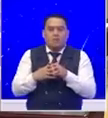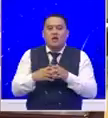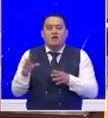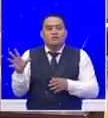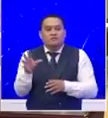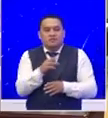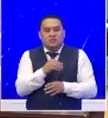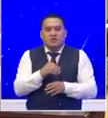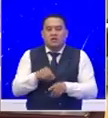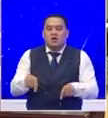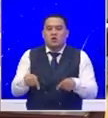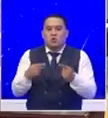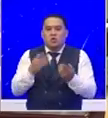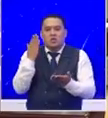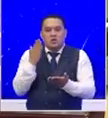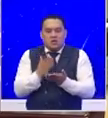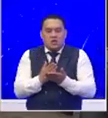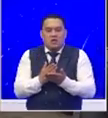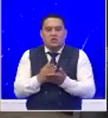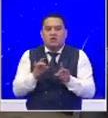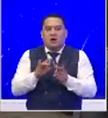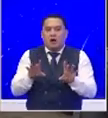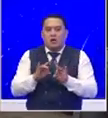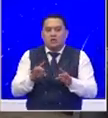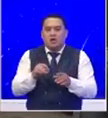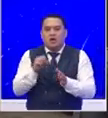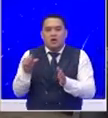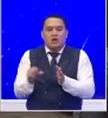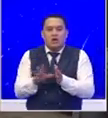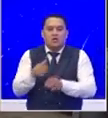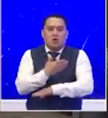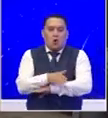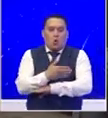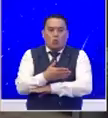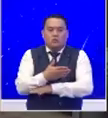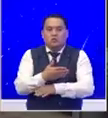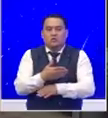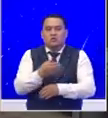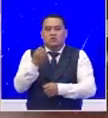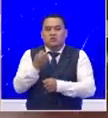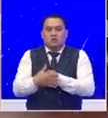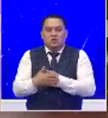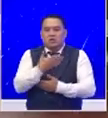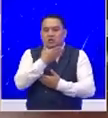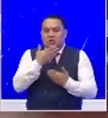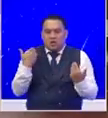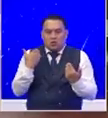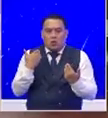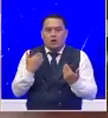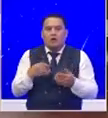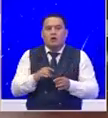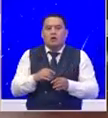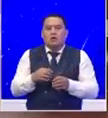Все блага цивилизации имеются, говорит Арипов. Но электричества на улицах большей части райцентра нет. Амандык Баталов